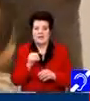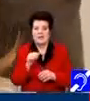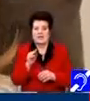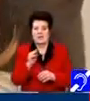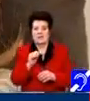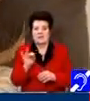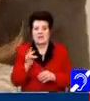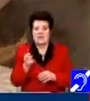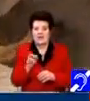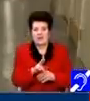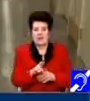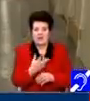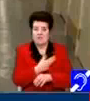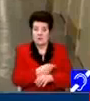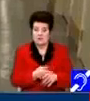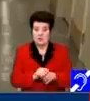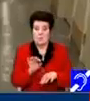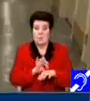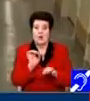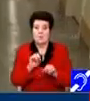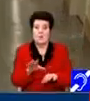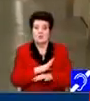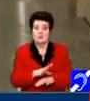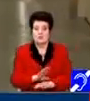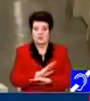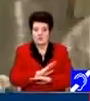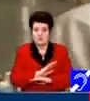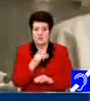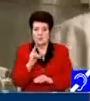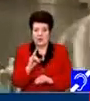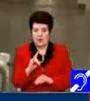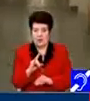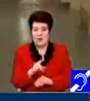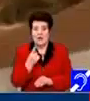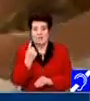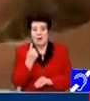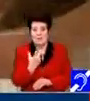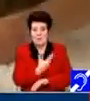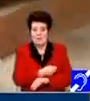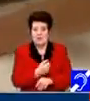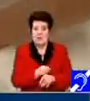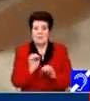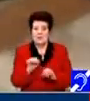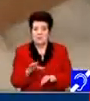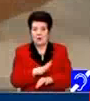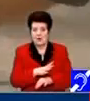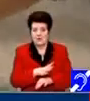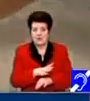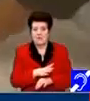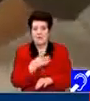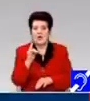neuronilor motor din măduva spinării. În timp, boala poate duce la decesul pacientului. Singurul medicament care îi poate prelungi viața micuței